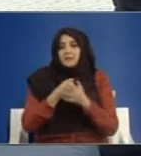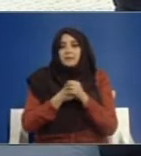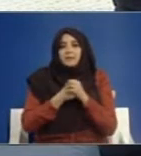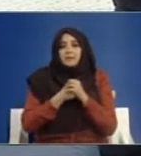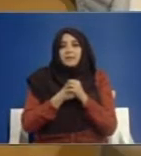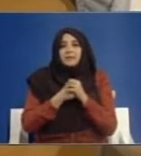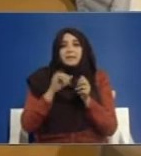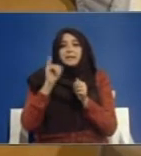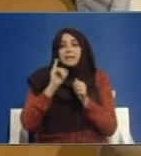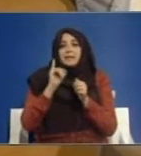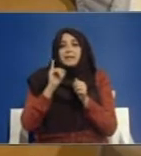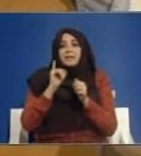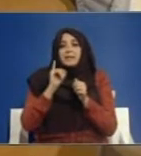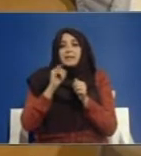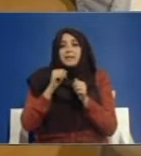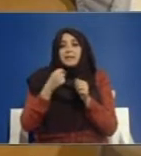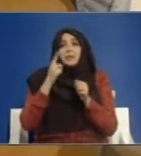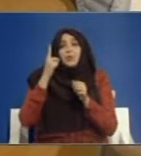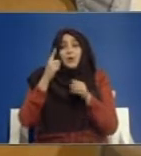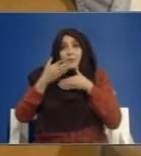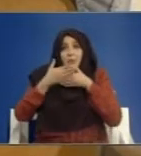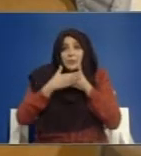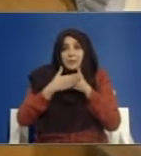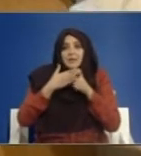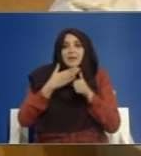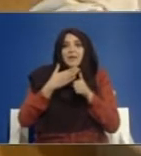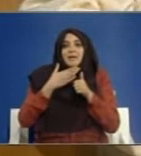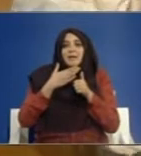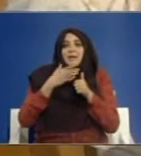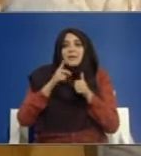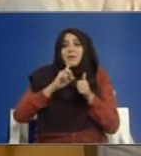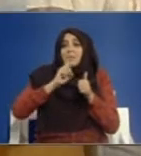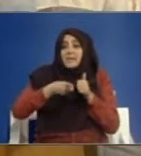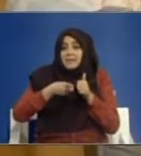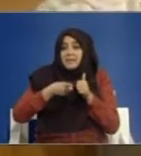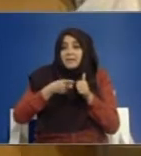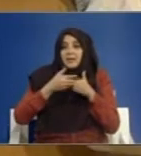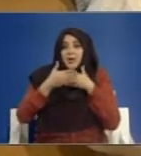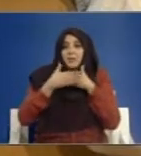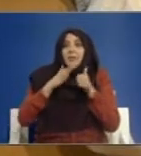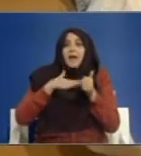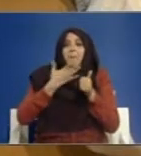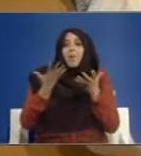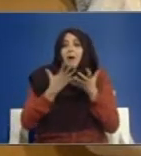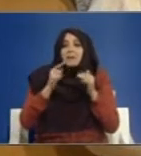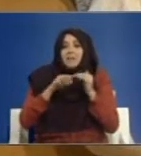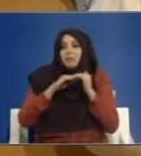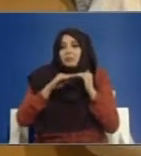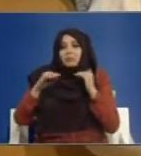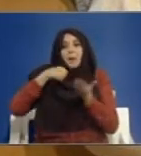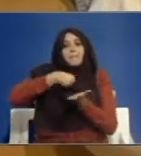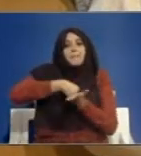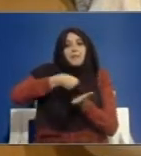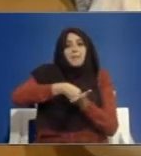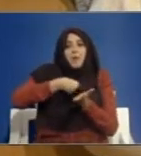بالحرب، وما تقرب إلي عبدي بشيء أحب إلي مما افترضته عليه. هذا المستوى قد وضعه